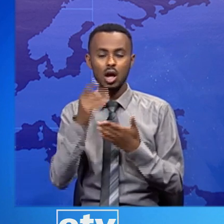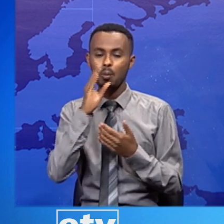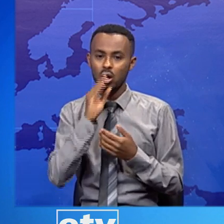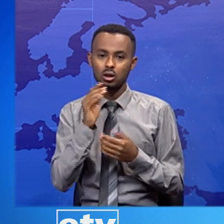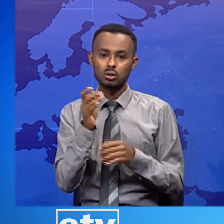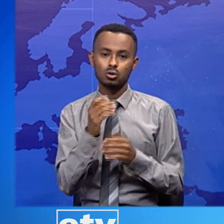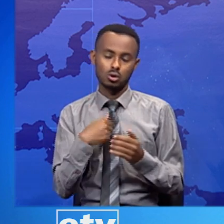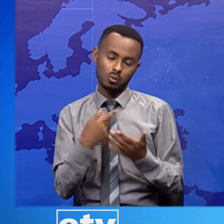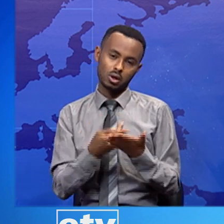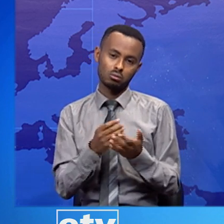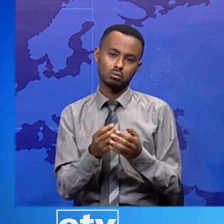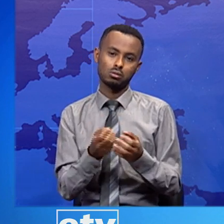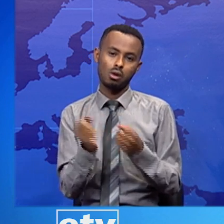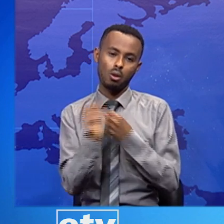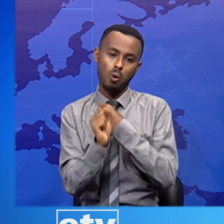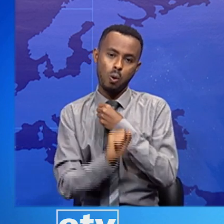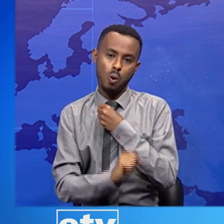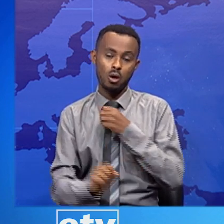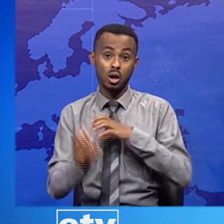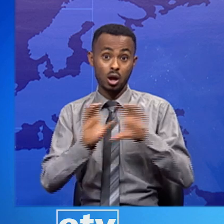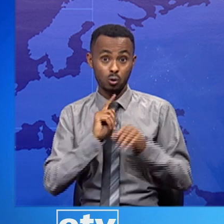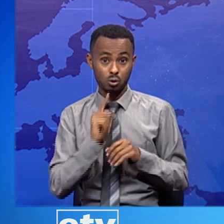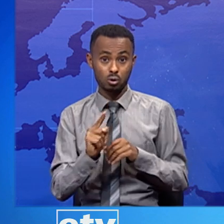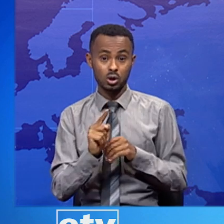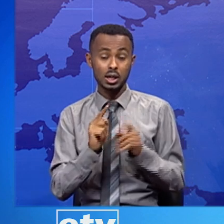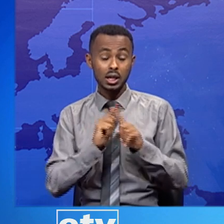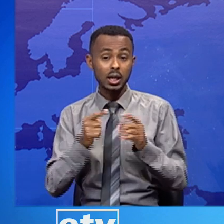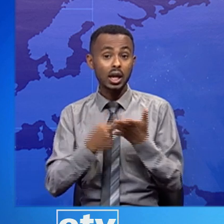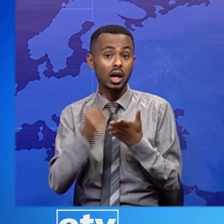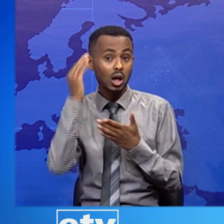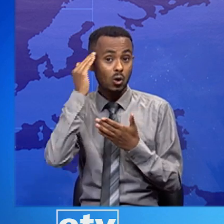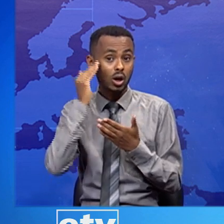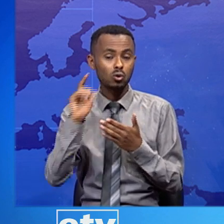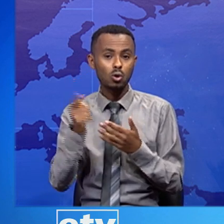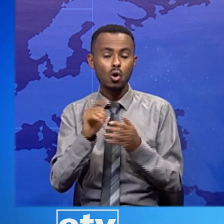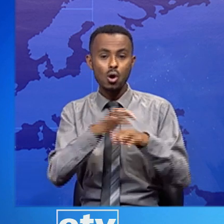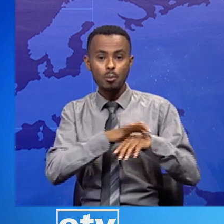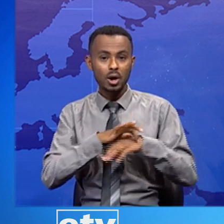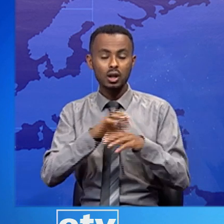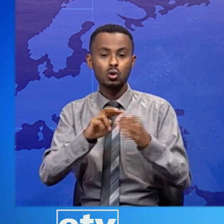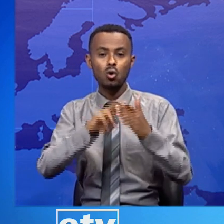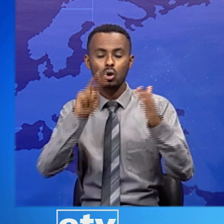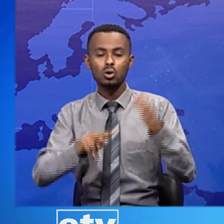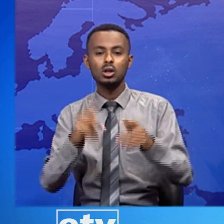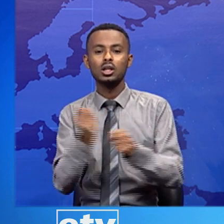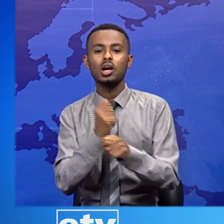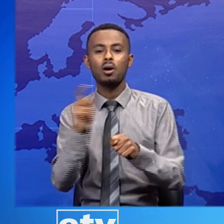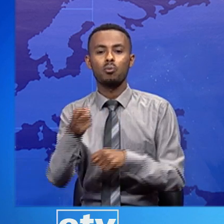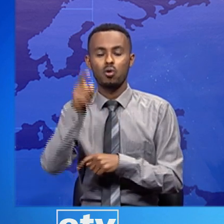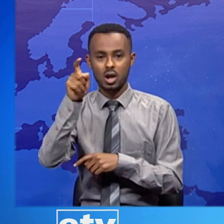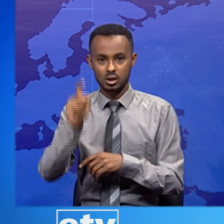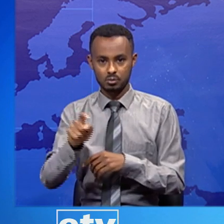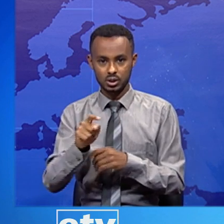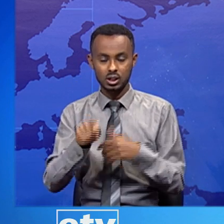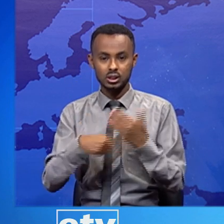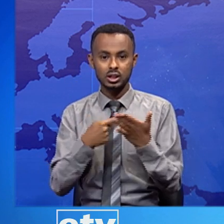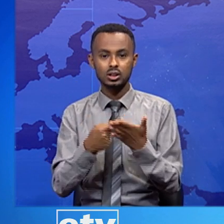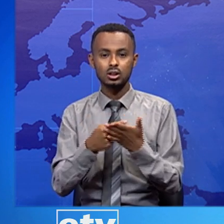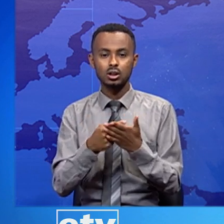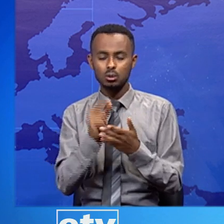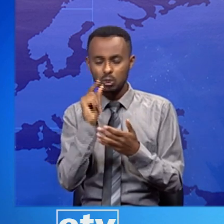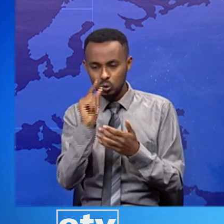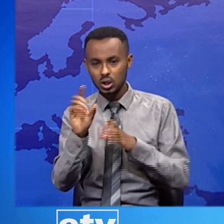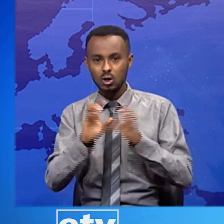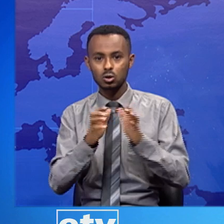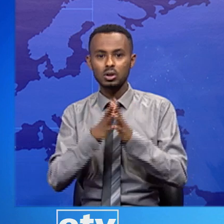እንጂ መናገርም ማለት ነው የተረተርኩልን ግን ይሄ ዕውቀት ሆኖ መሬት ወርዶ ተግባር መሆናል